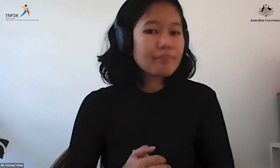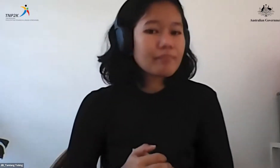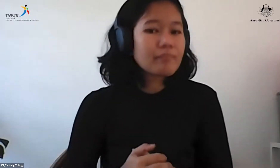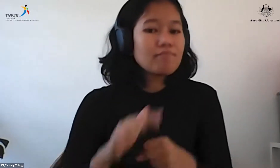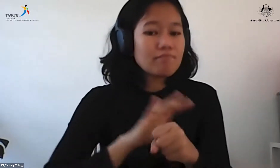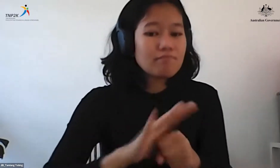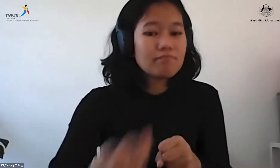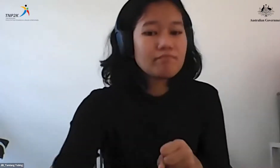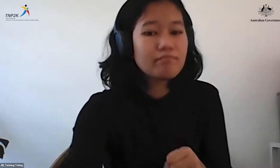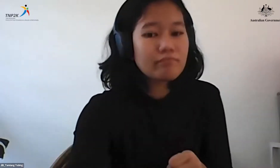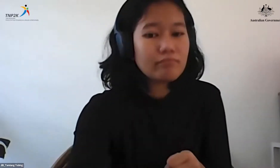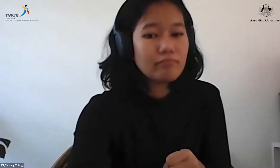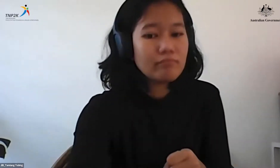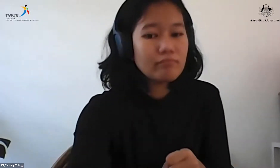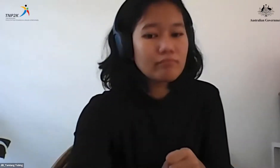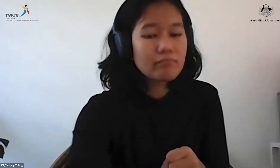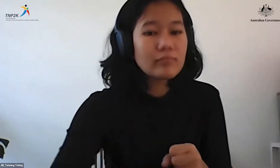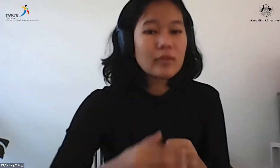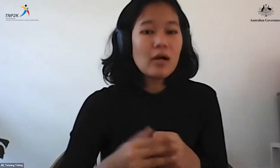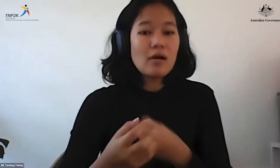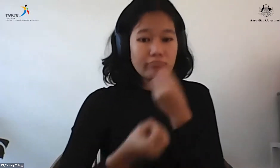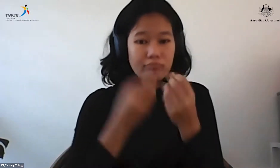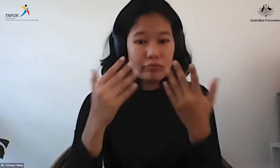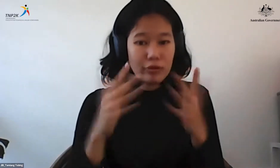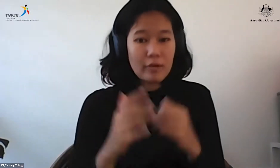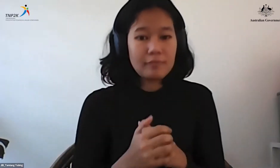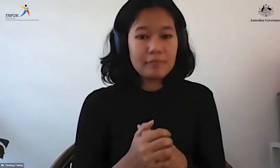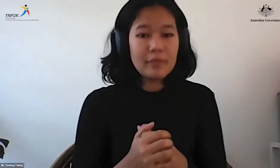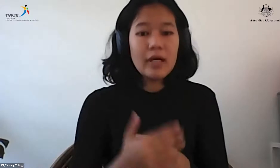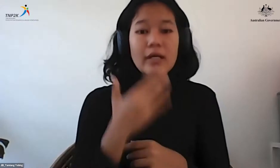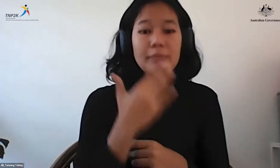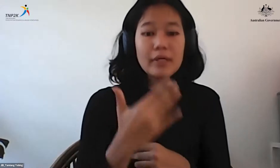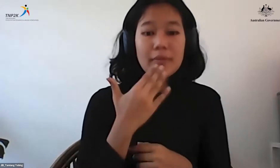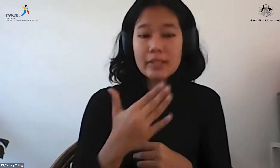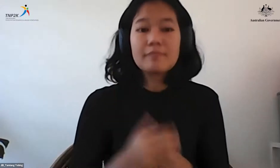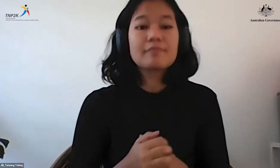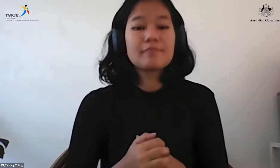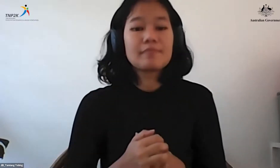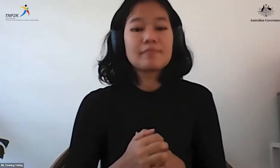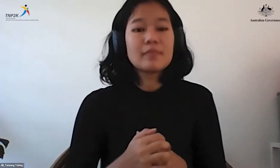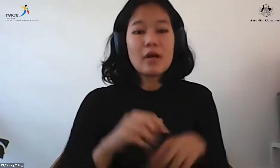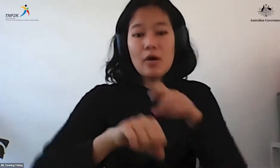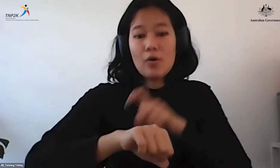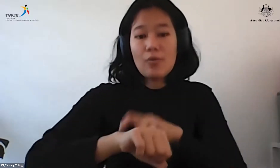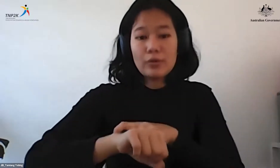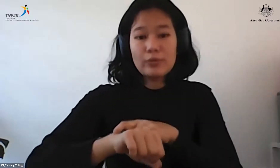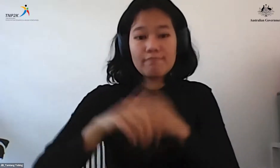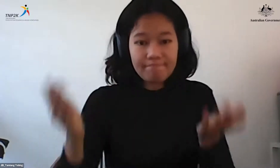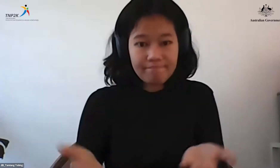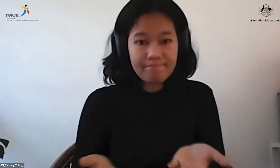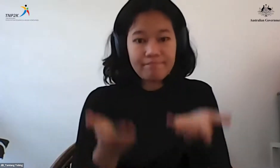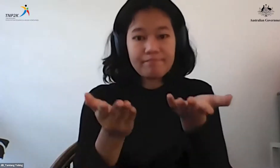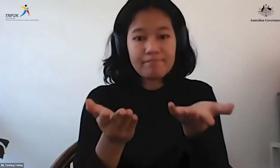Demikian yang bisa saya sampaikan SKK. Terima kasih sekali waktu saya kembalikan